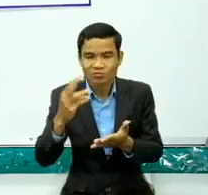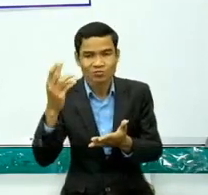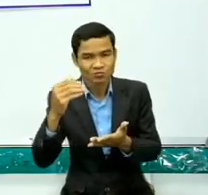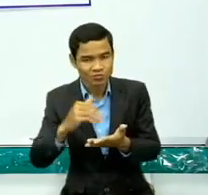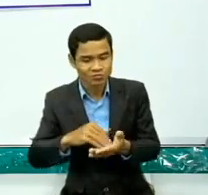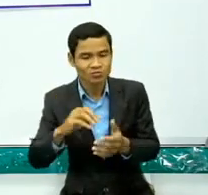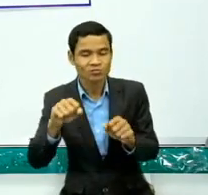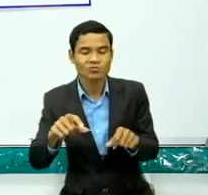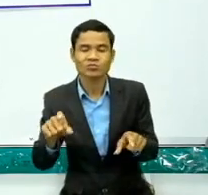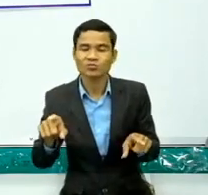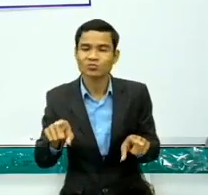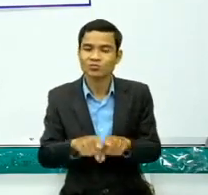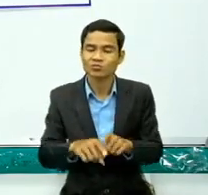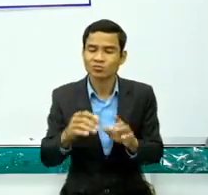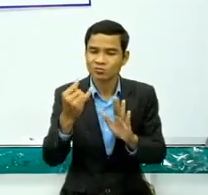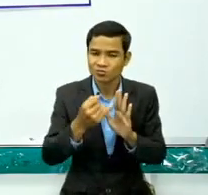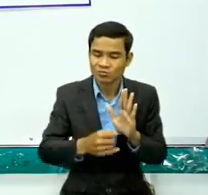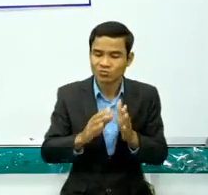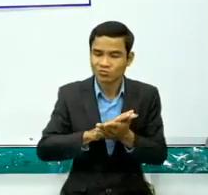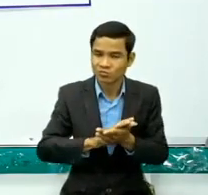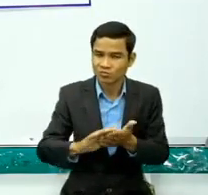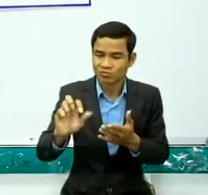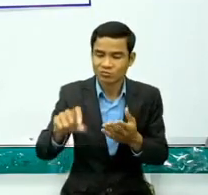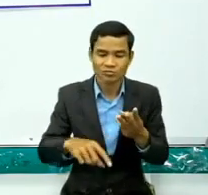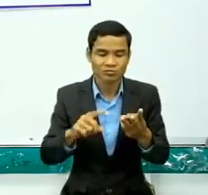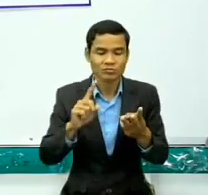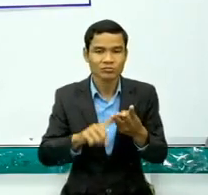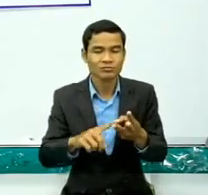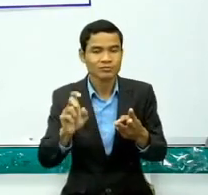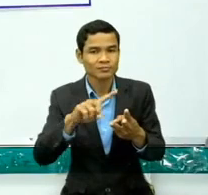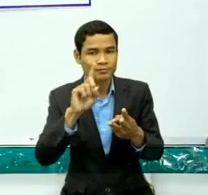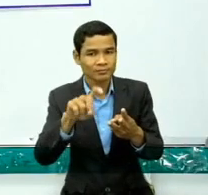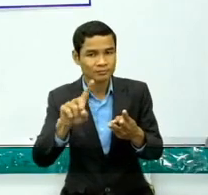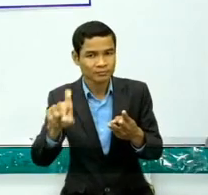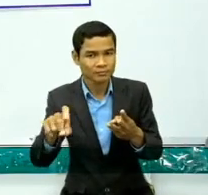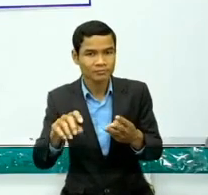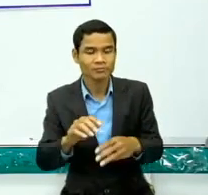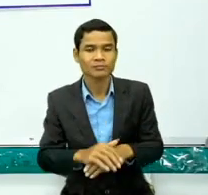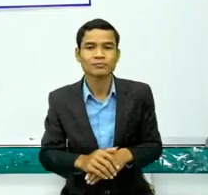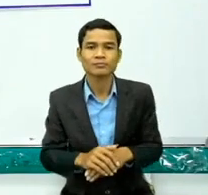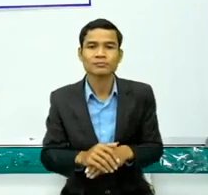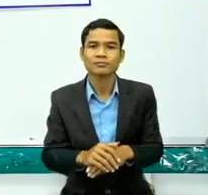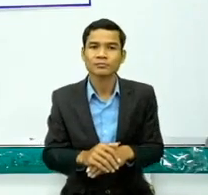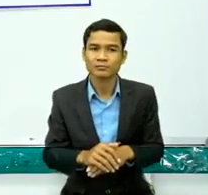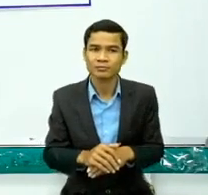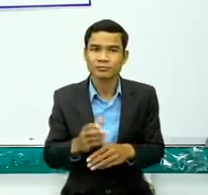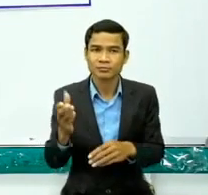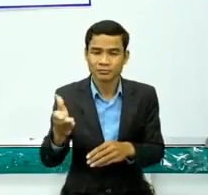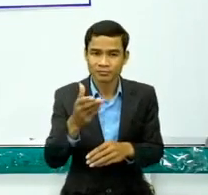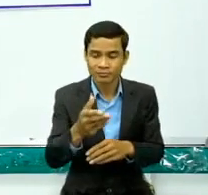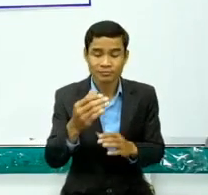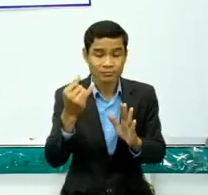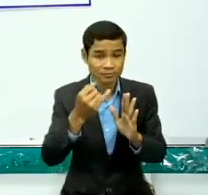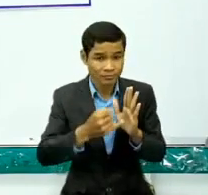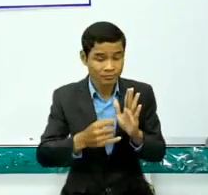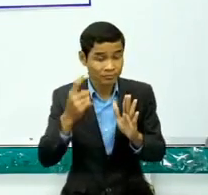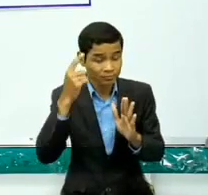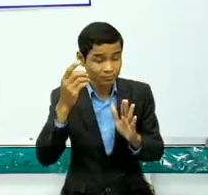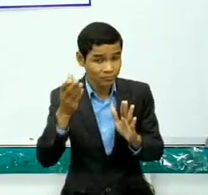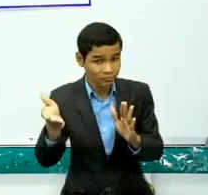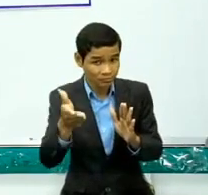ណាឥឡូវកូនត្រៀមខ្លួនឆ្លើយសំណួរបន្តសំណួរទី3តើកូនចេះគូរុកអ្វីខ្លះ